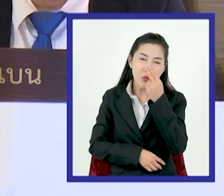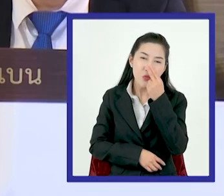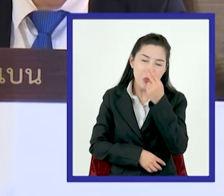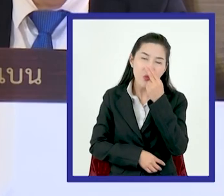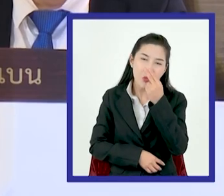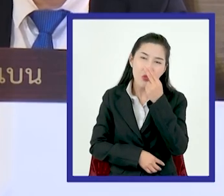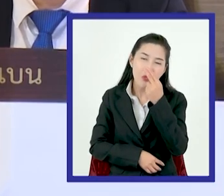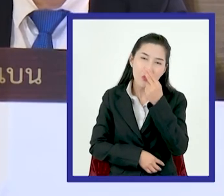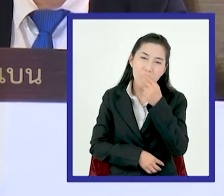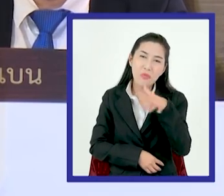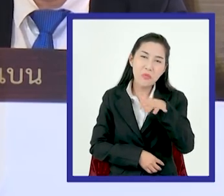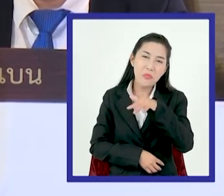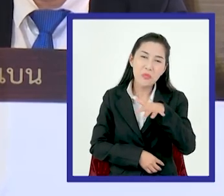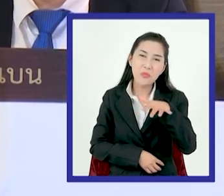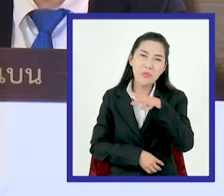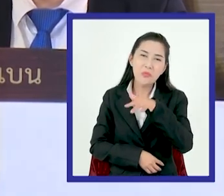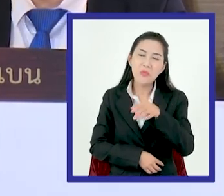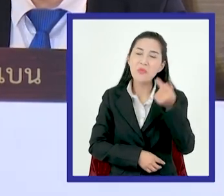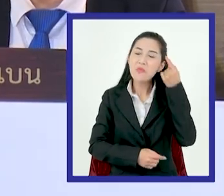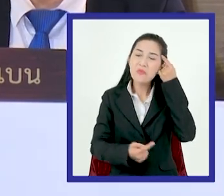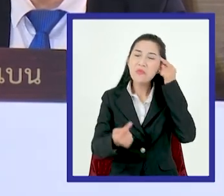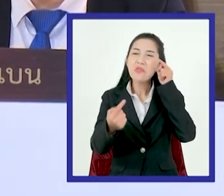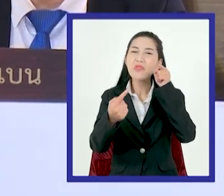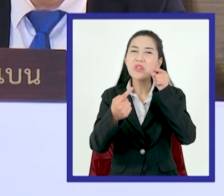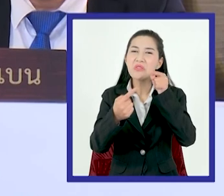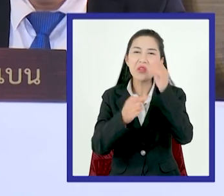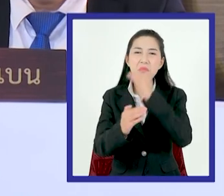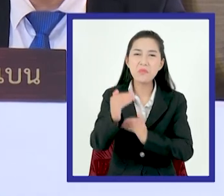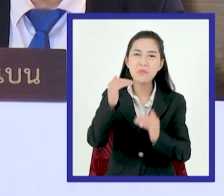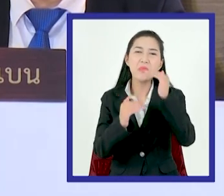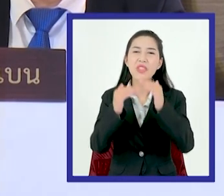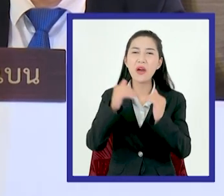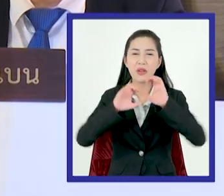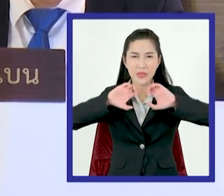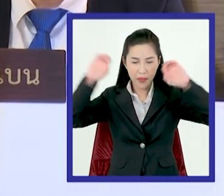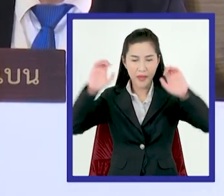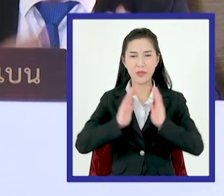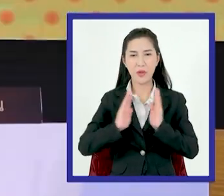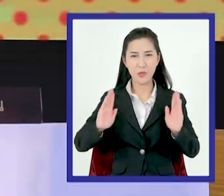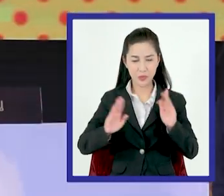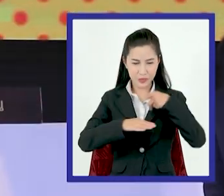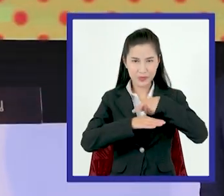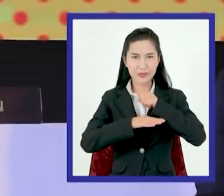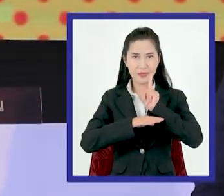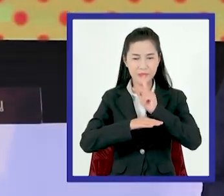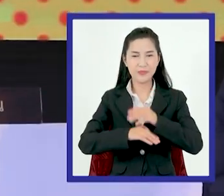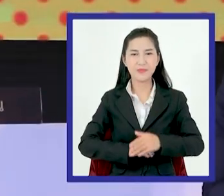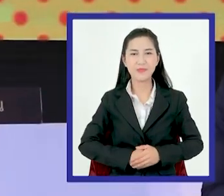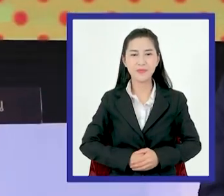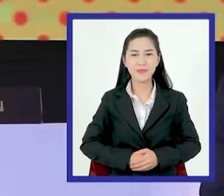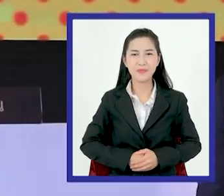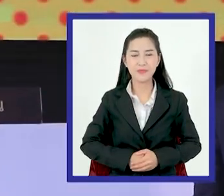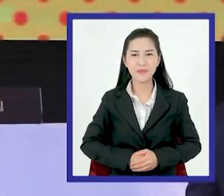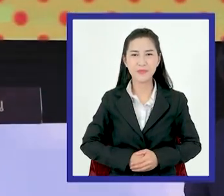ะครับเพราะท่านคงไม่สามารถมีวิสัยทัศน์ได้เท่ารัฐบาลชุดนี้แน่นอนครับขอบคุณครับท่านประธานครับ ขอบคุณครับท่านเอก